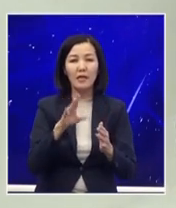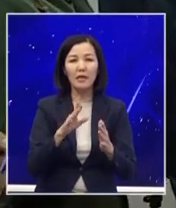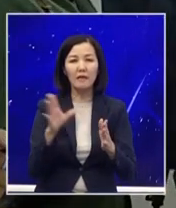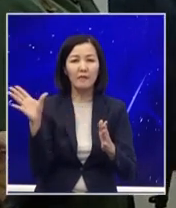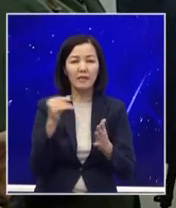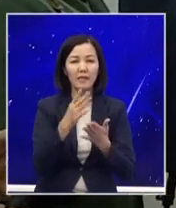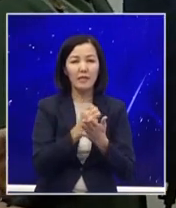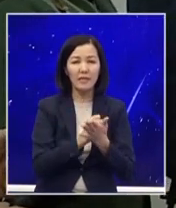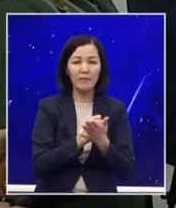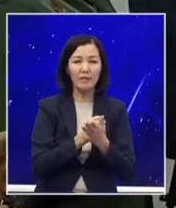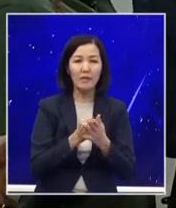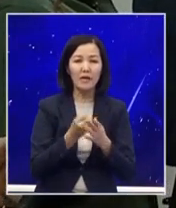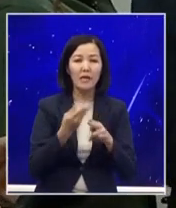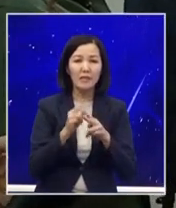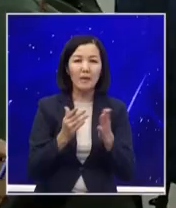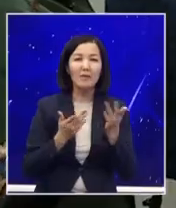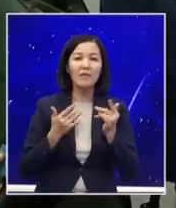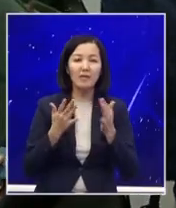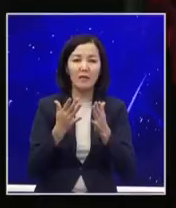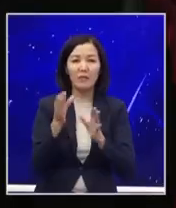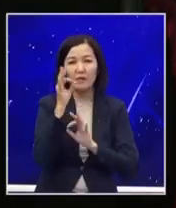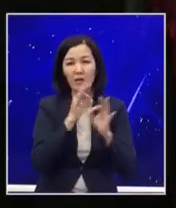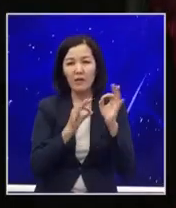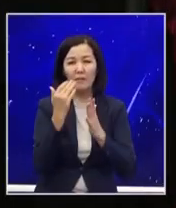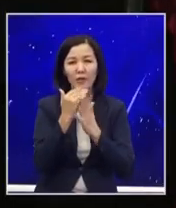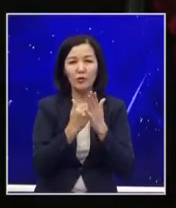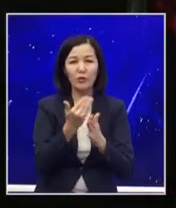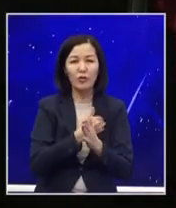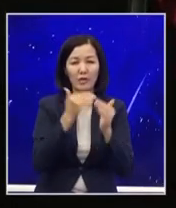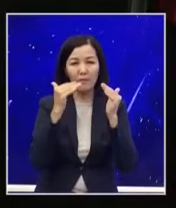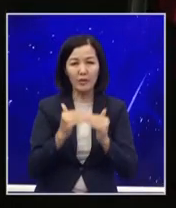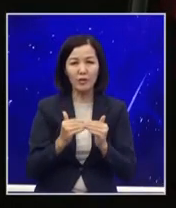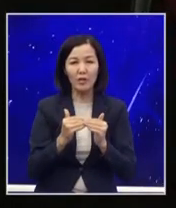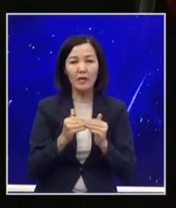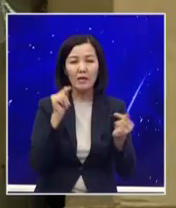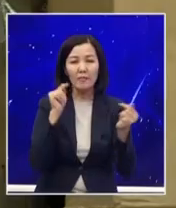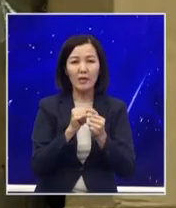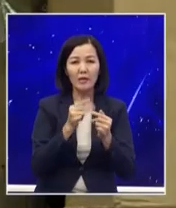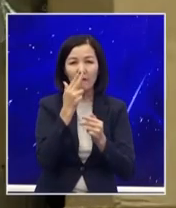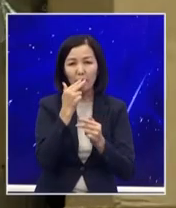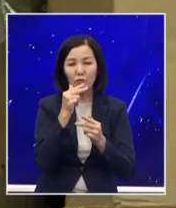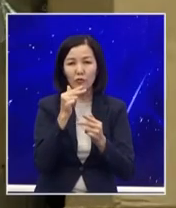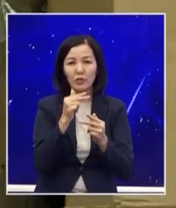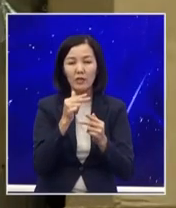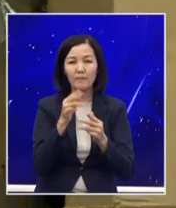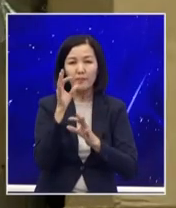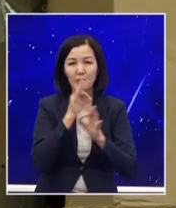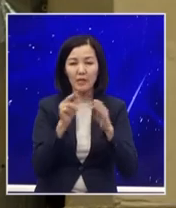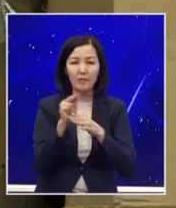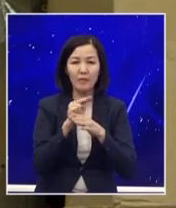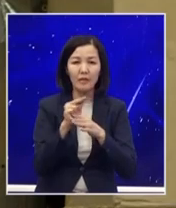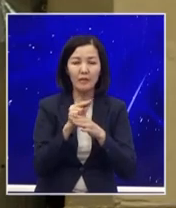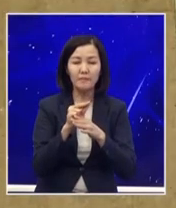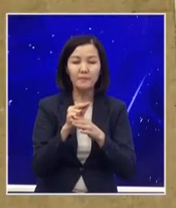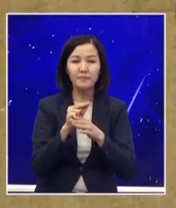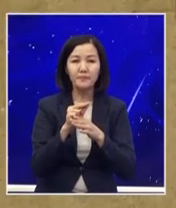необходимый запас самых востребованных лекарственных средств. В перечень входят жаропонижающие и противовирусные препараты, а также антикоагулянты и медицинские